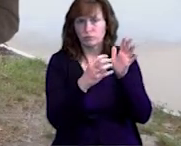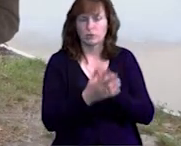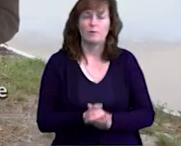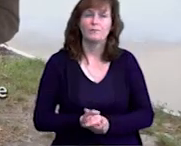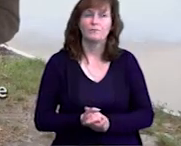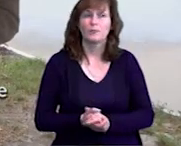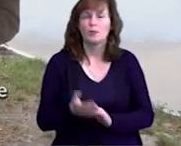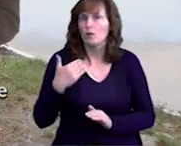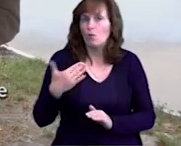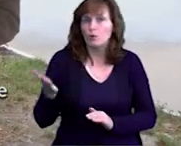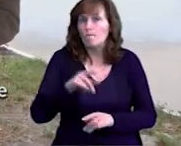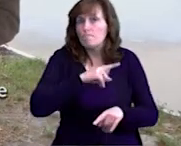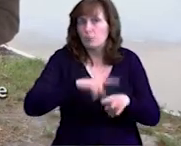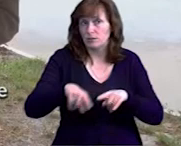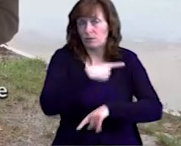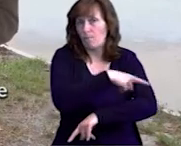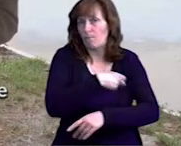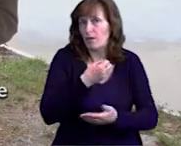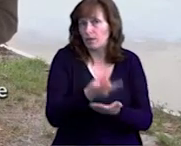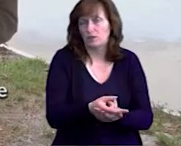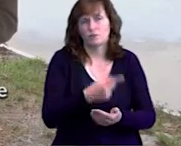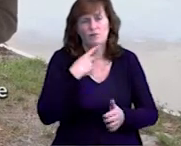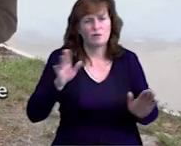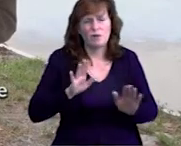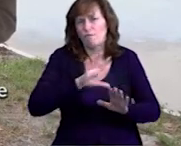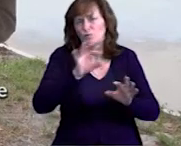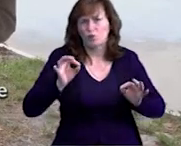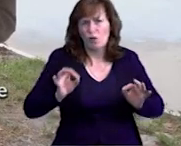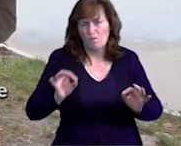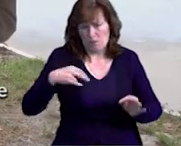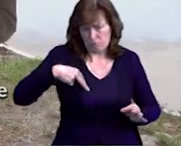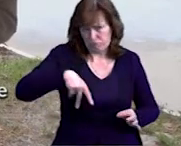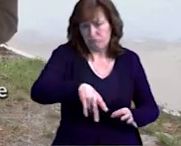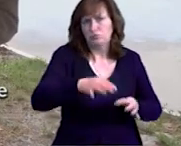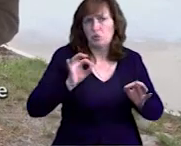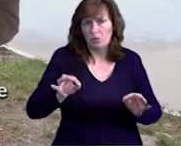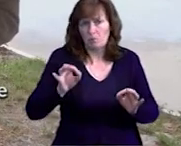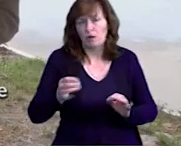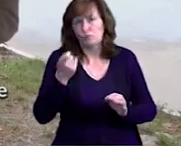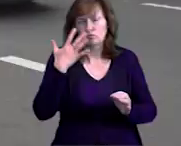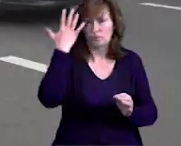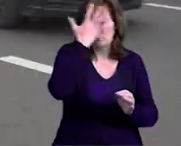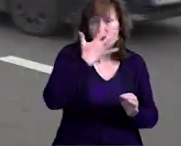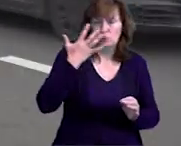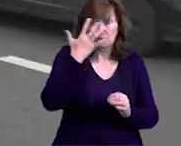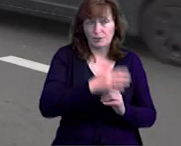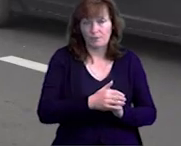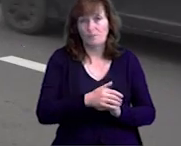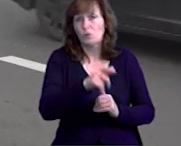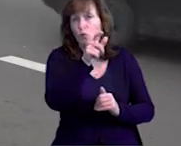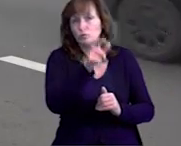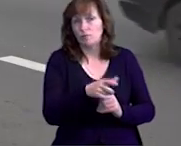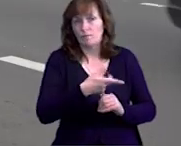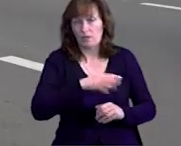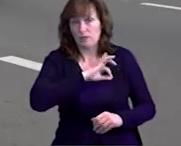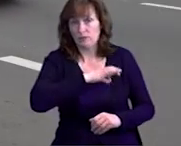не поместилась. Я говорю, поехали в больницу. Он говорит, да нет, не надо, все в порядке, я ж на ногах, это немножко мутит. Чоловік, який